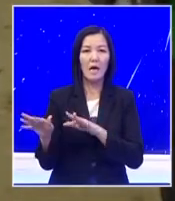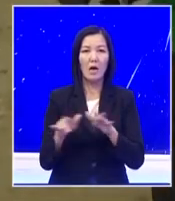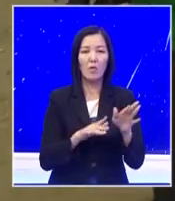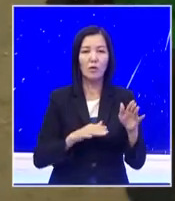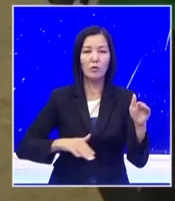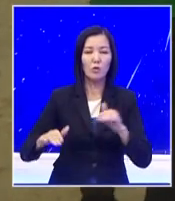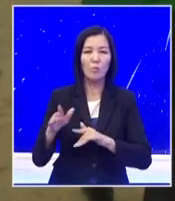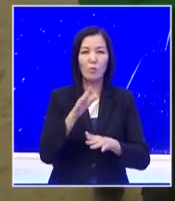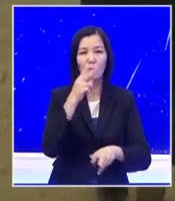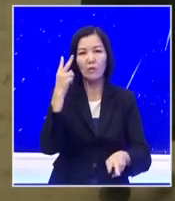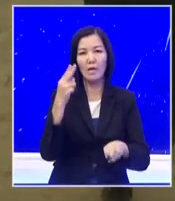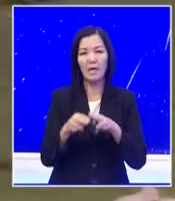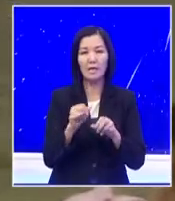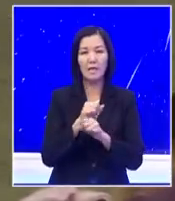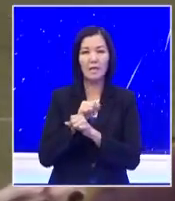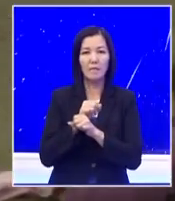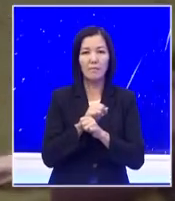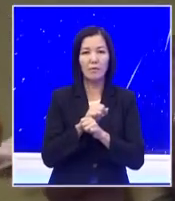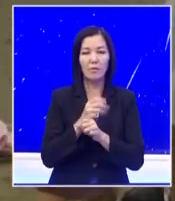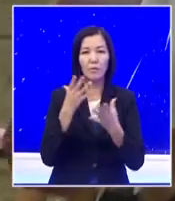аяқталғанша сенбі жексенбі күндері жалғасады.